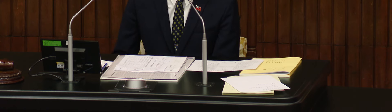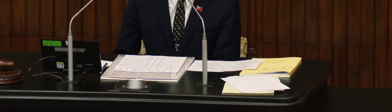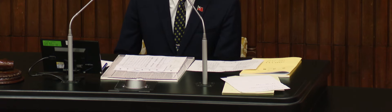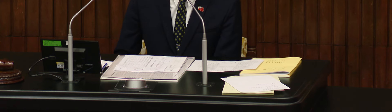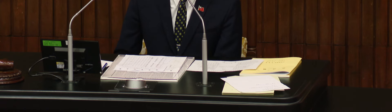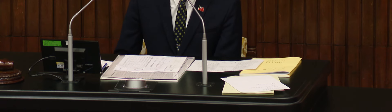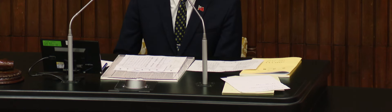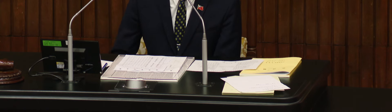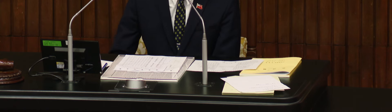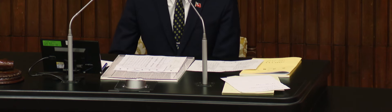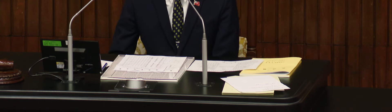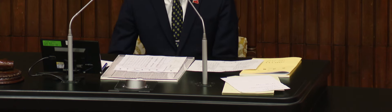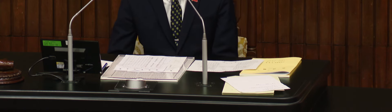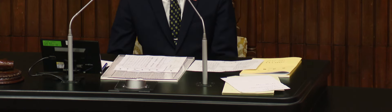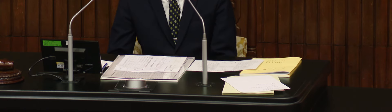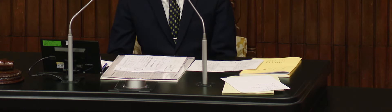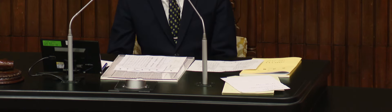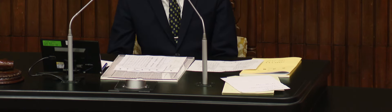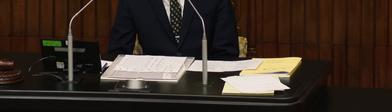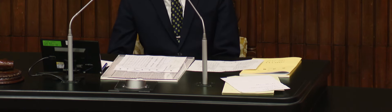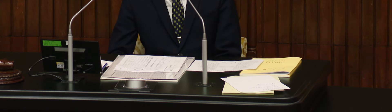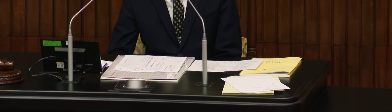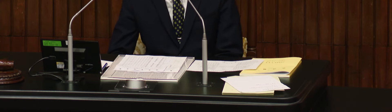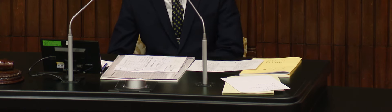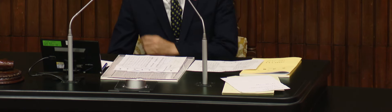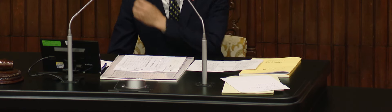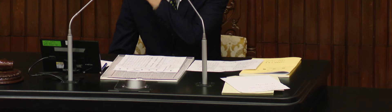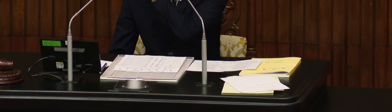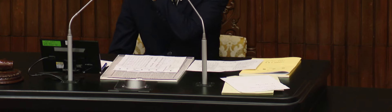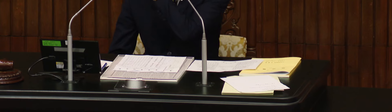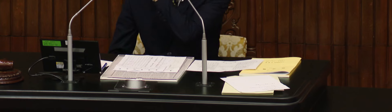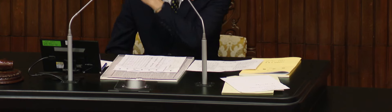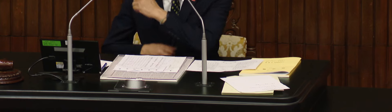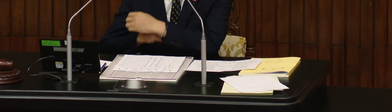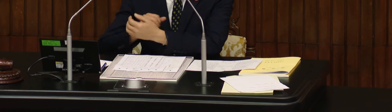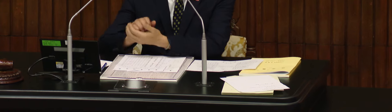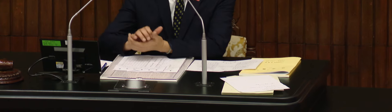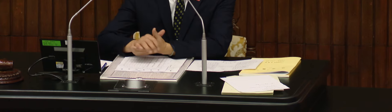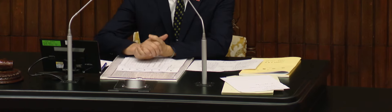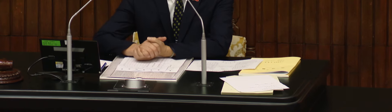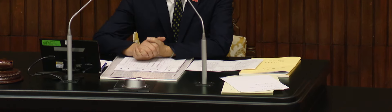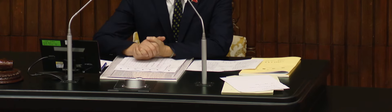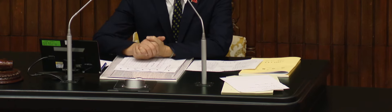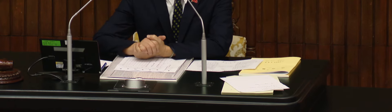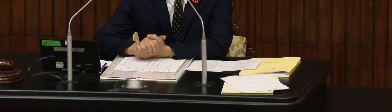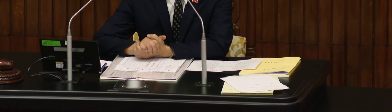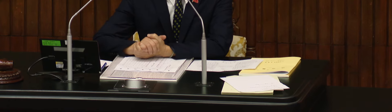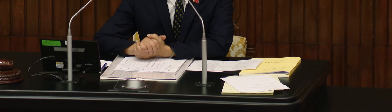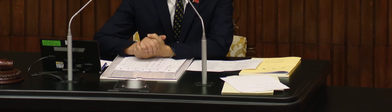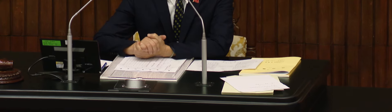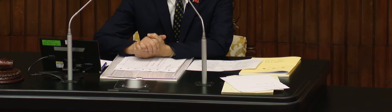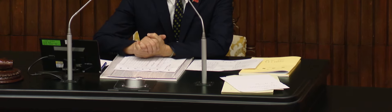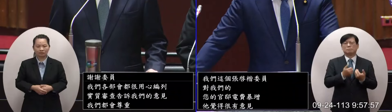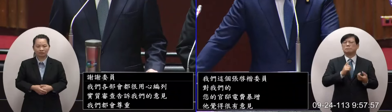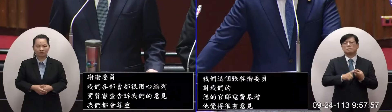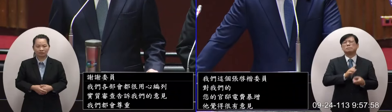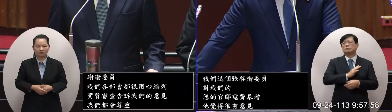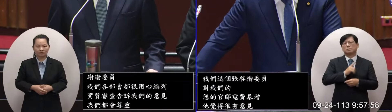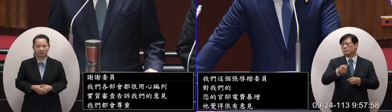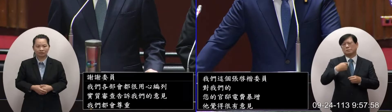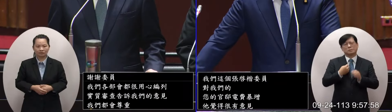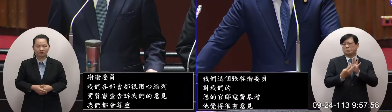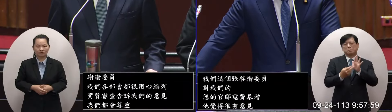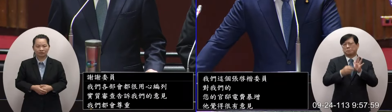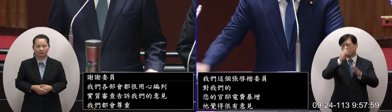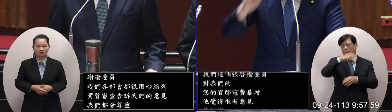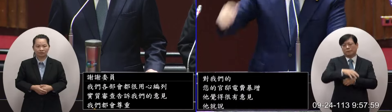三个例子，然后接下来我们再讲下一个啦，好不好？下一个。今天我们讲退回总预算哈，